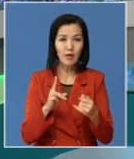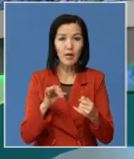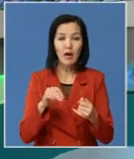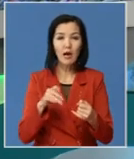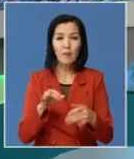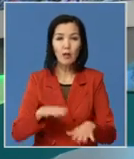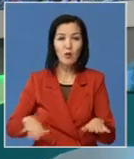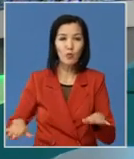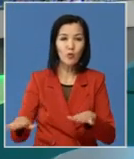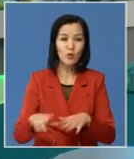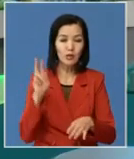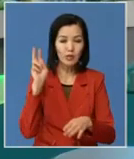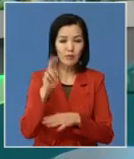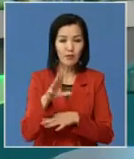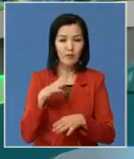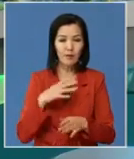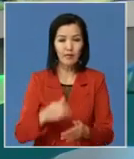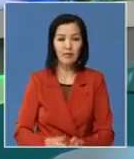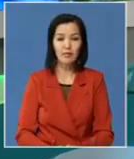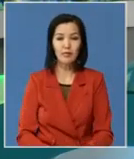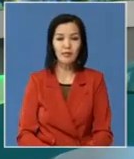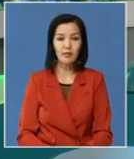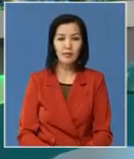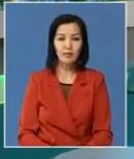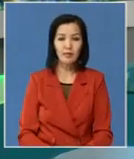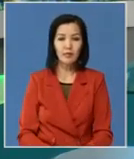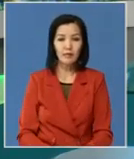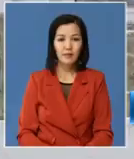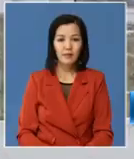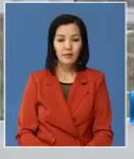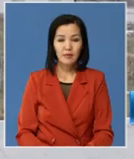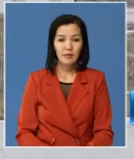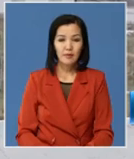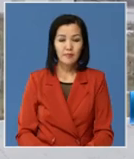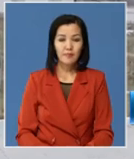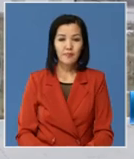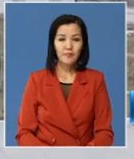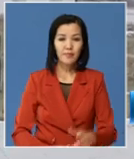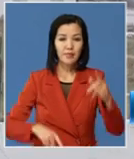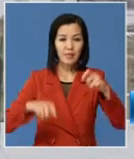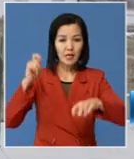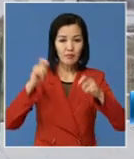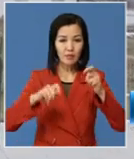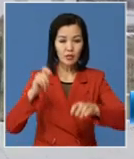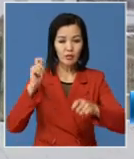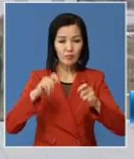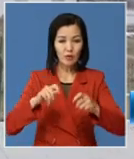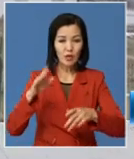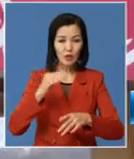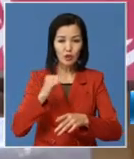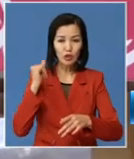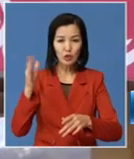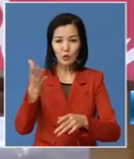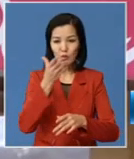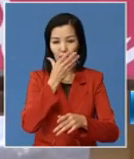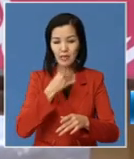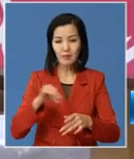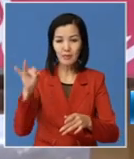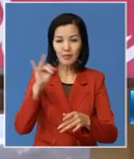Айтпақшы, жобалауды басқаруға бағытталған басқосуға студенттер де қатысты. Мысалға, біз теория жағынан үйретсек оқу орында. Мысалға,